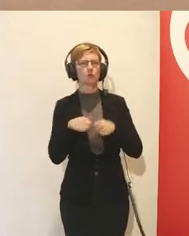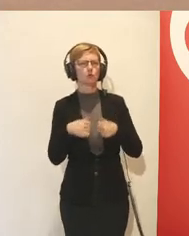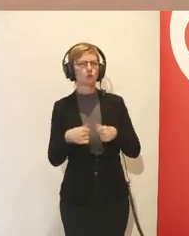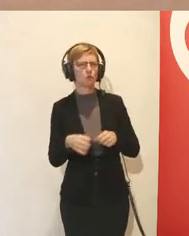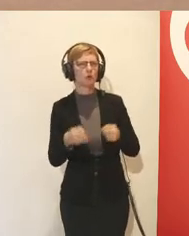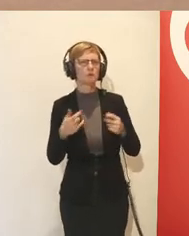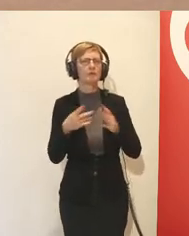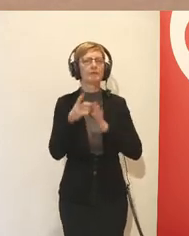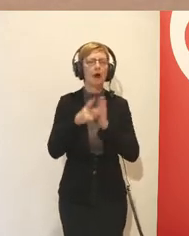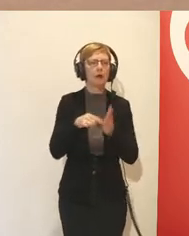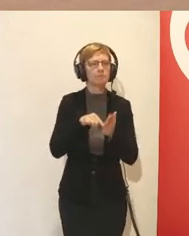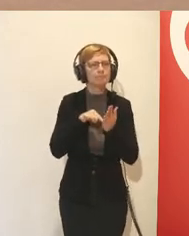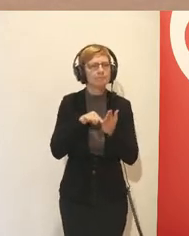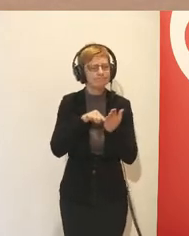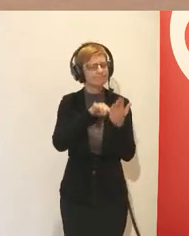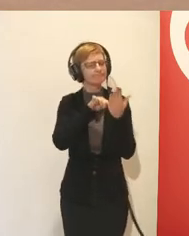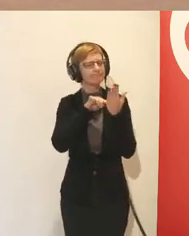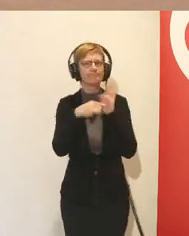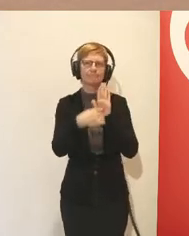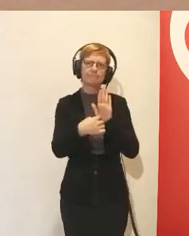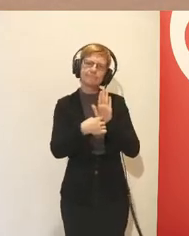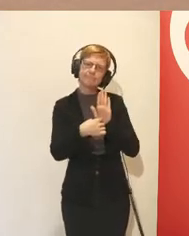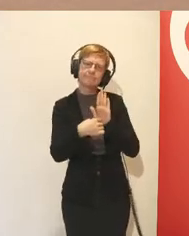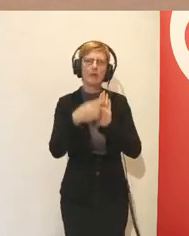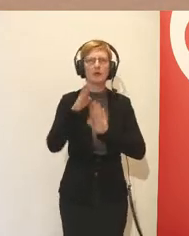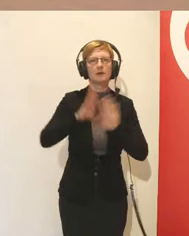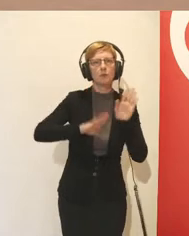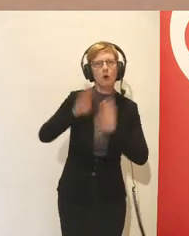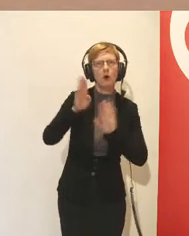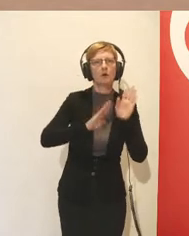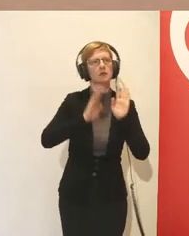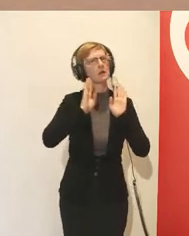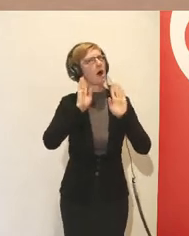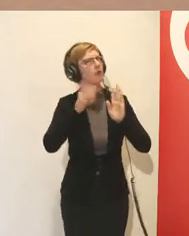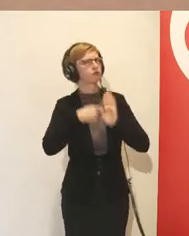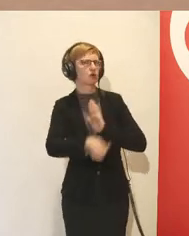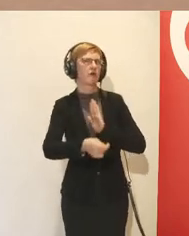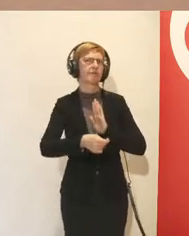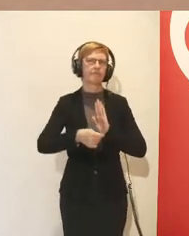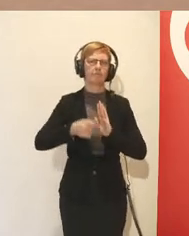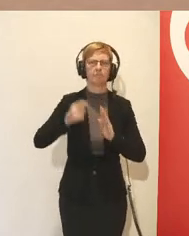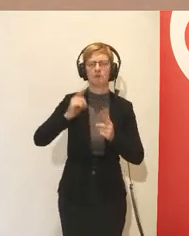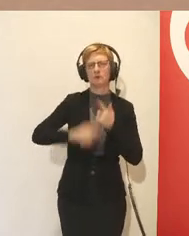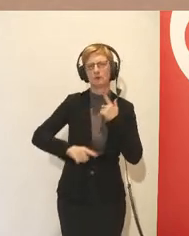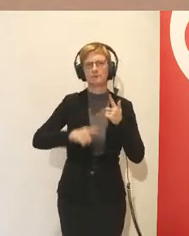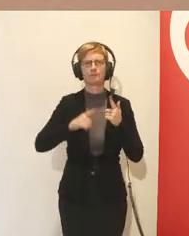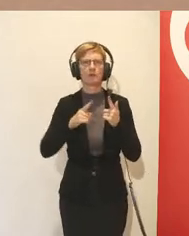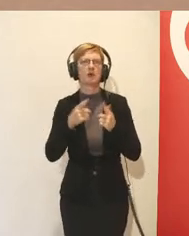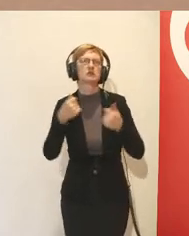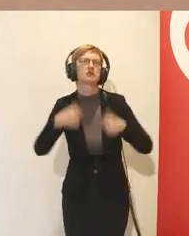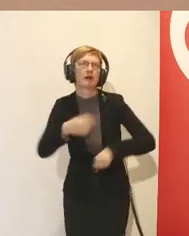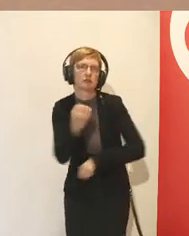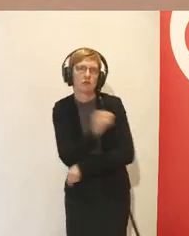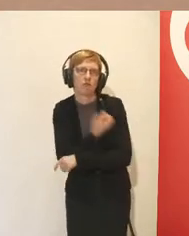daten genannt zu den angeblichen demokratie abgeschafft wird zudem die zwangsimpfung kommt die die angebliche